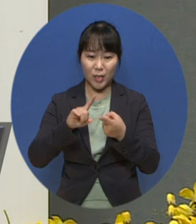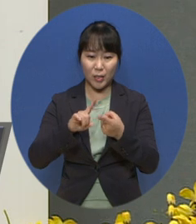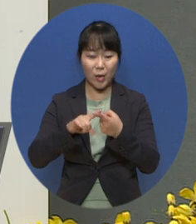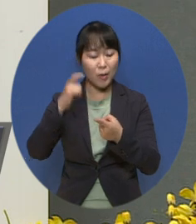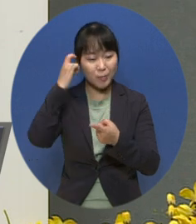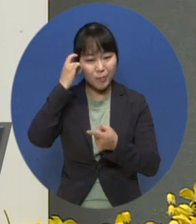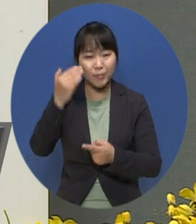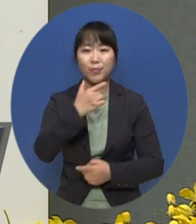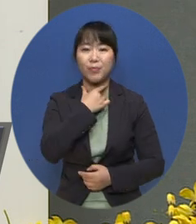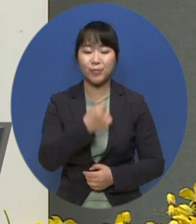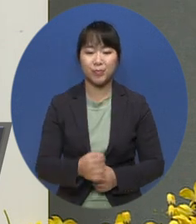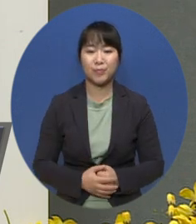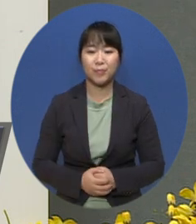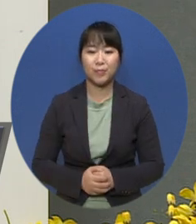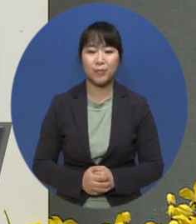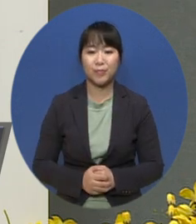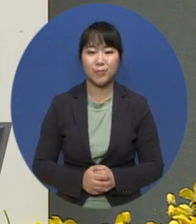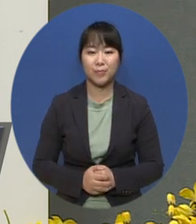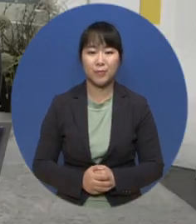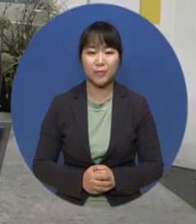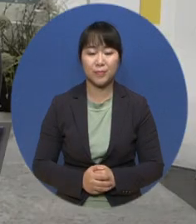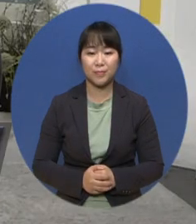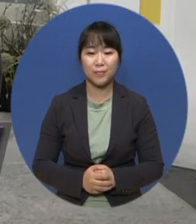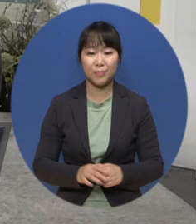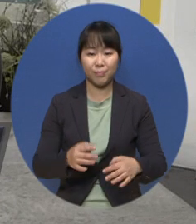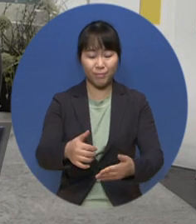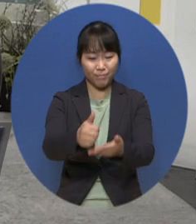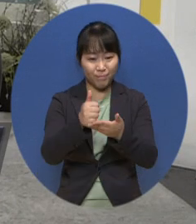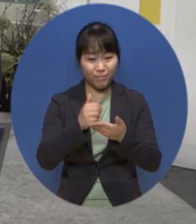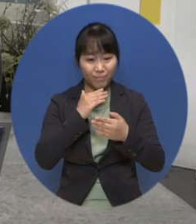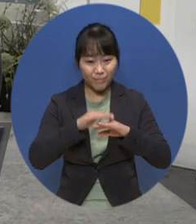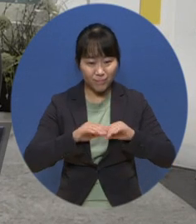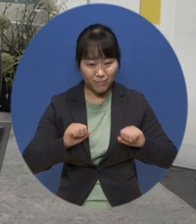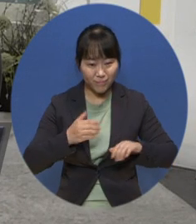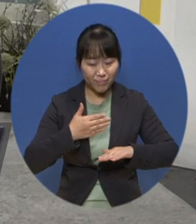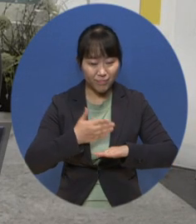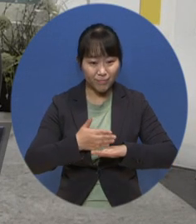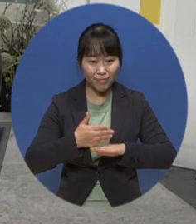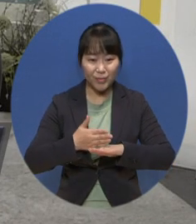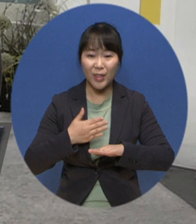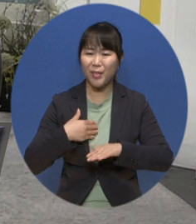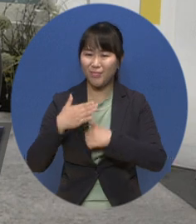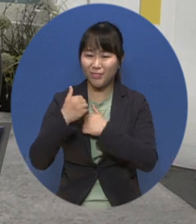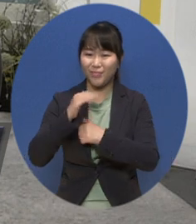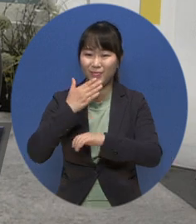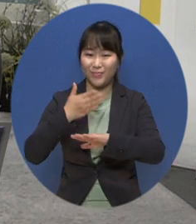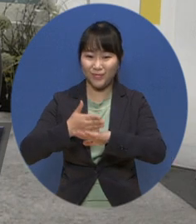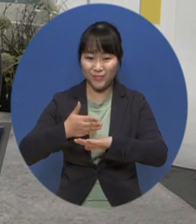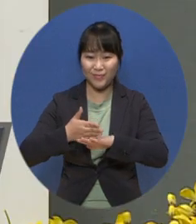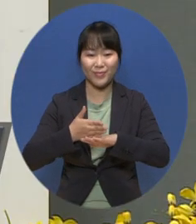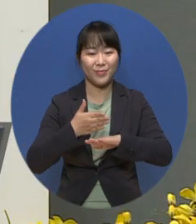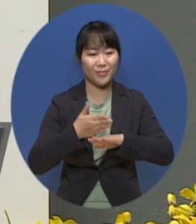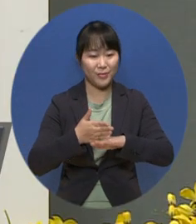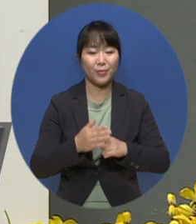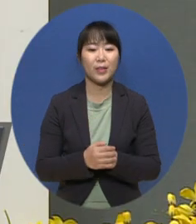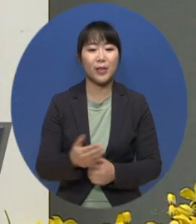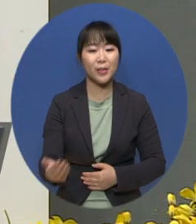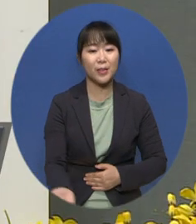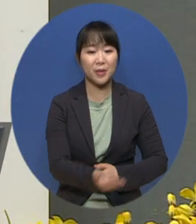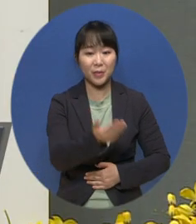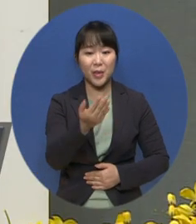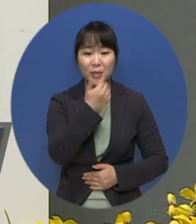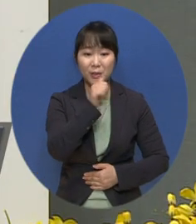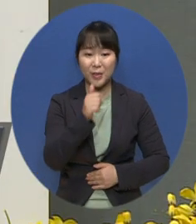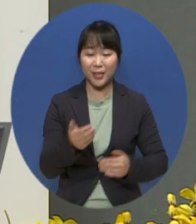여쭤 보도록 하겠습니다 이렇게 나와 주셔서 고맙습니다 이제 블루제이스 고막 않다 감사합니다 여러분들에게